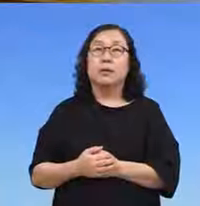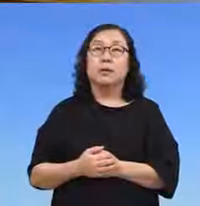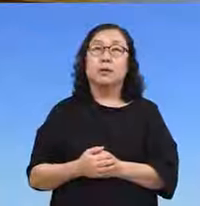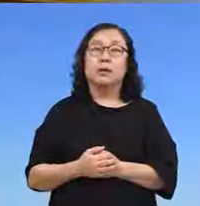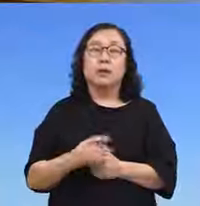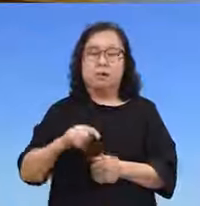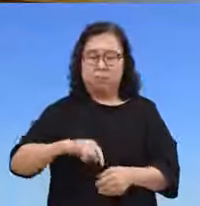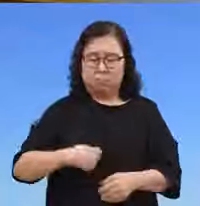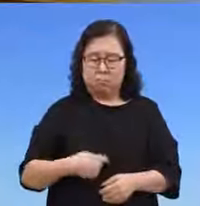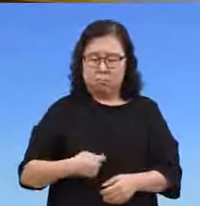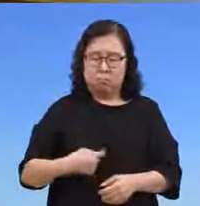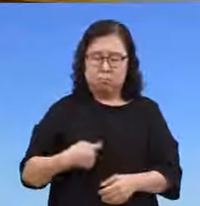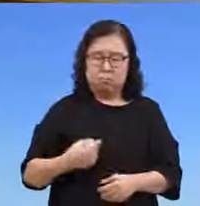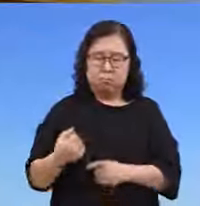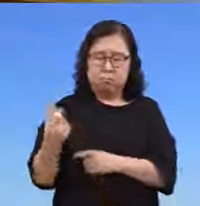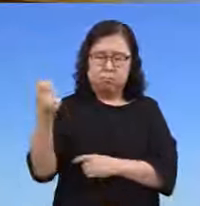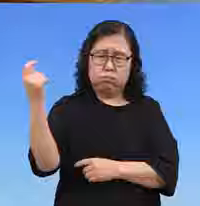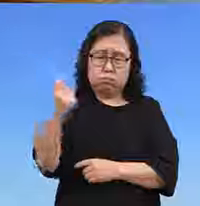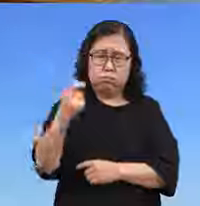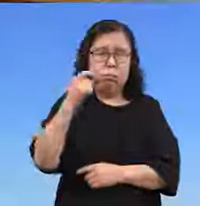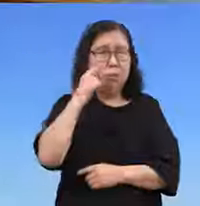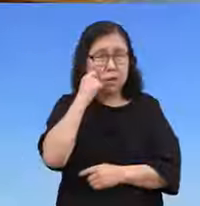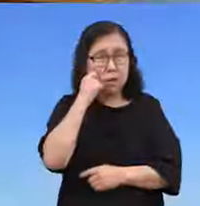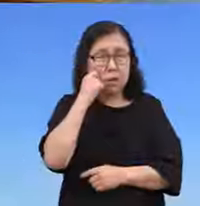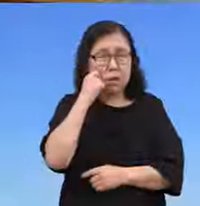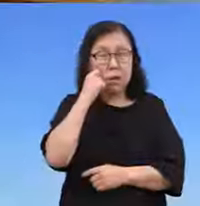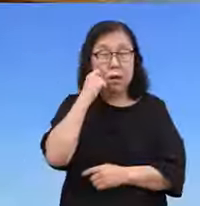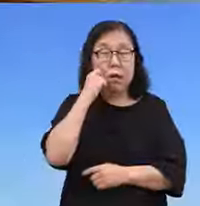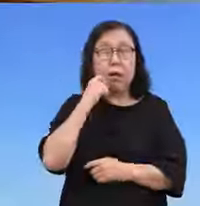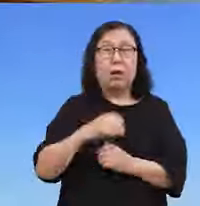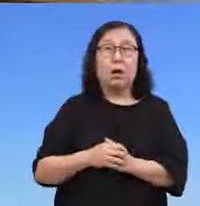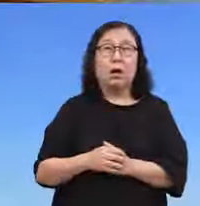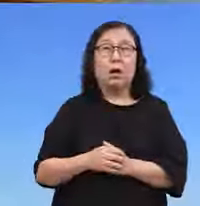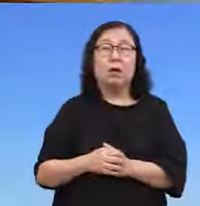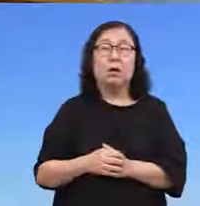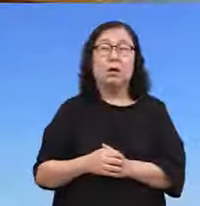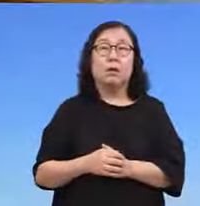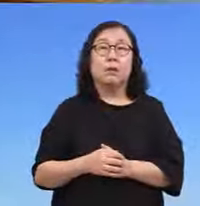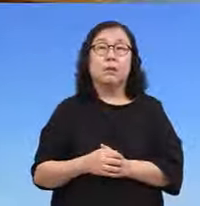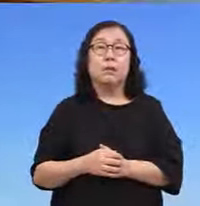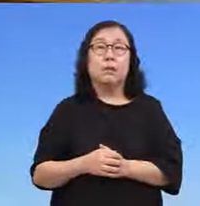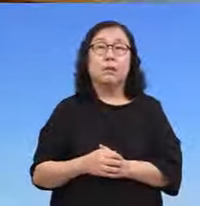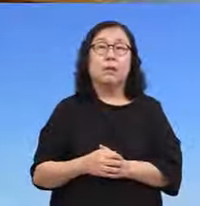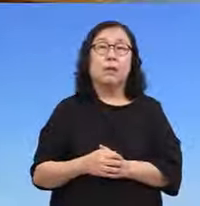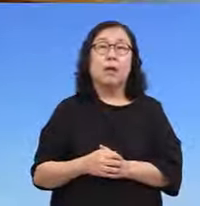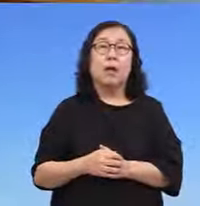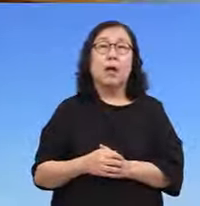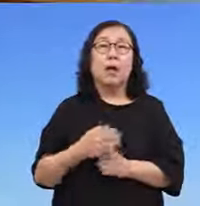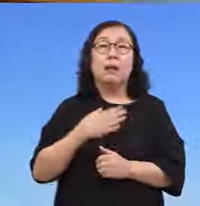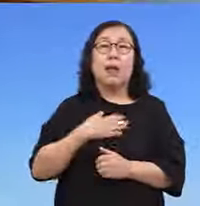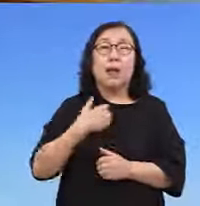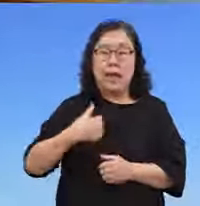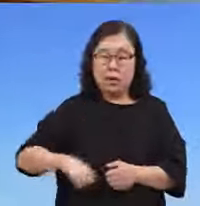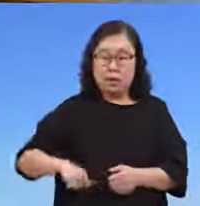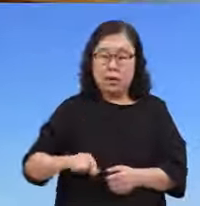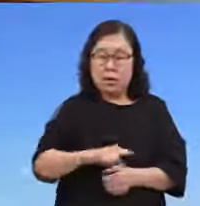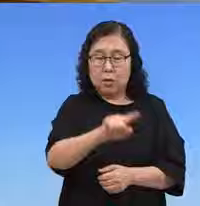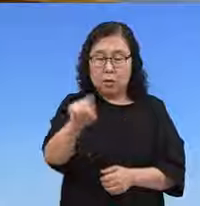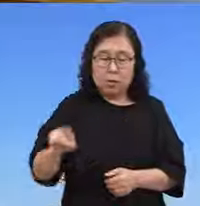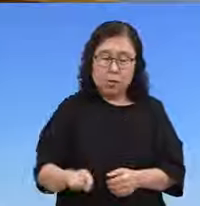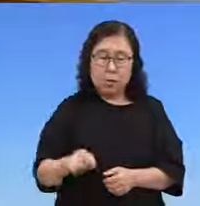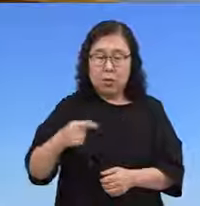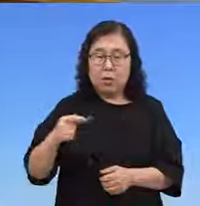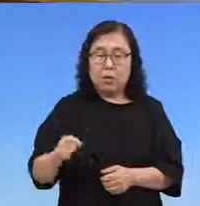되는데 스스로 강해지는 게 아니라는 걸 강조한 표현입니다. 아까 제가 언급했던 디모데후서 2장 1절도 마찬가지입니다. 내